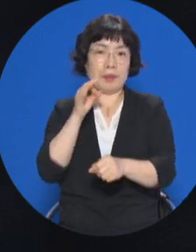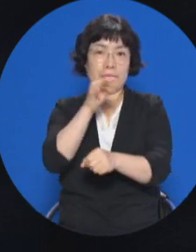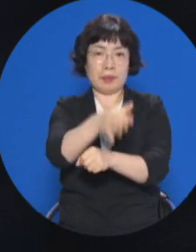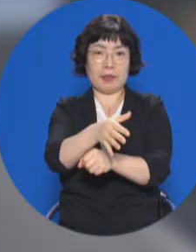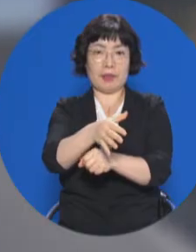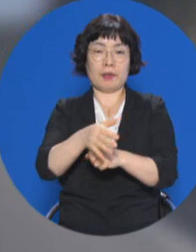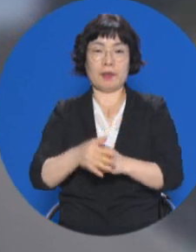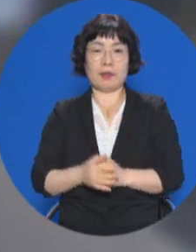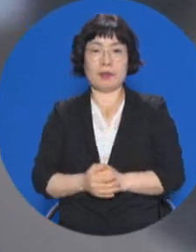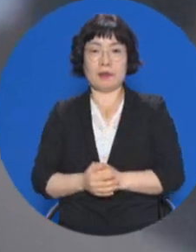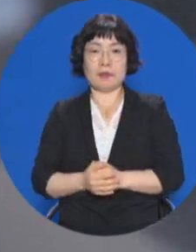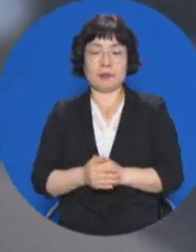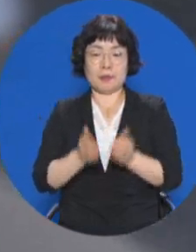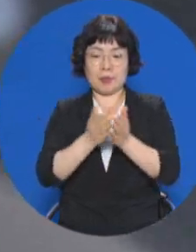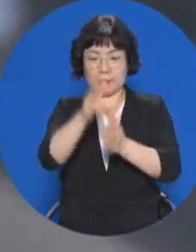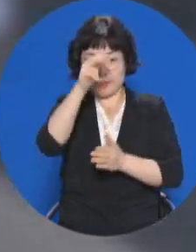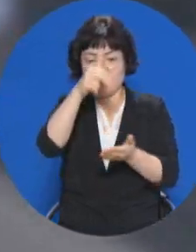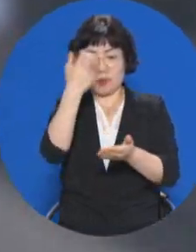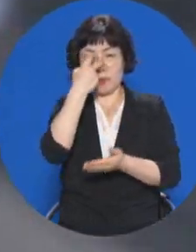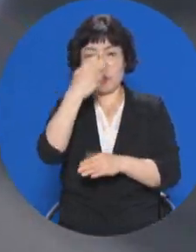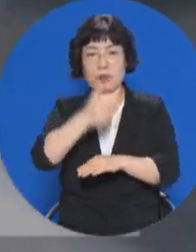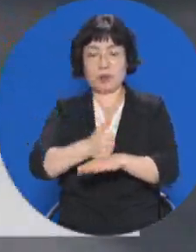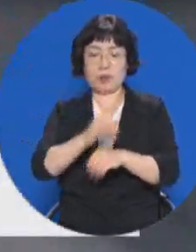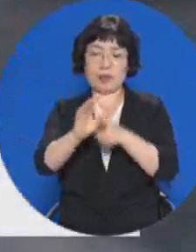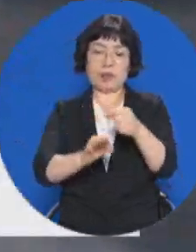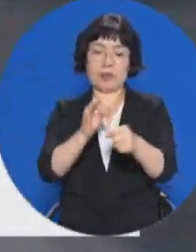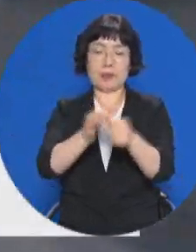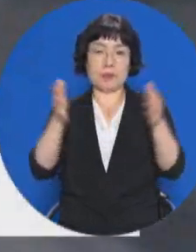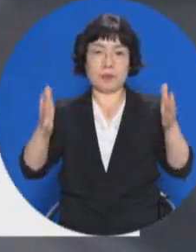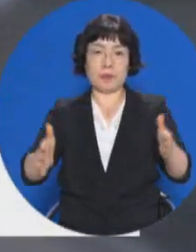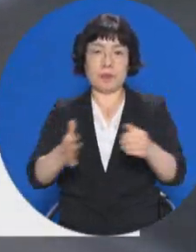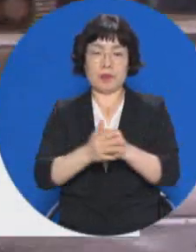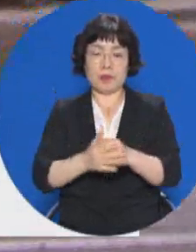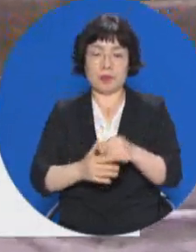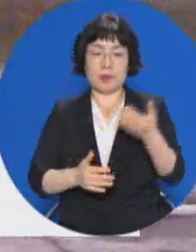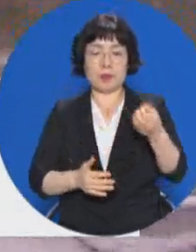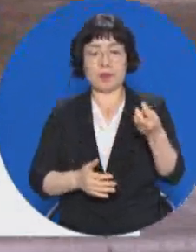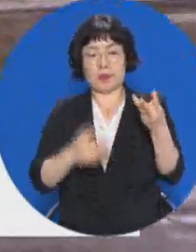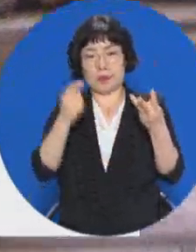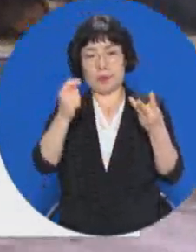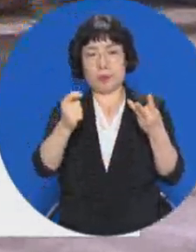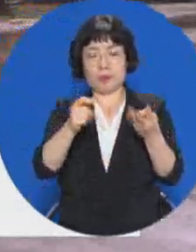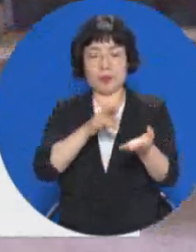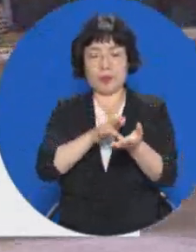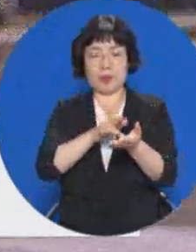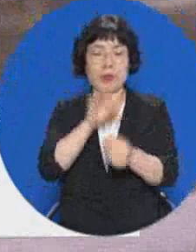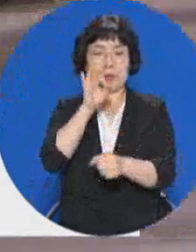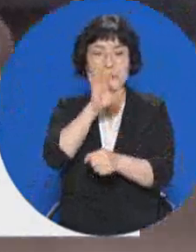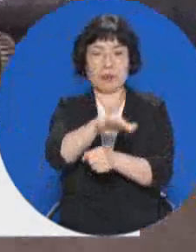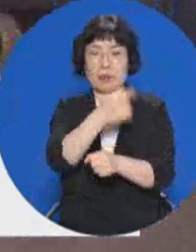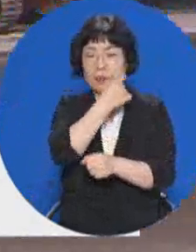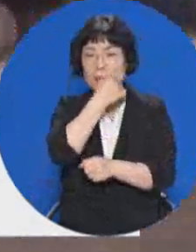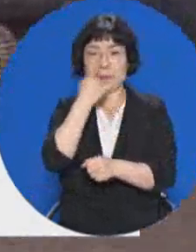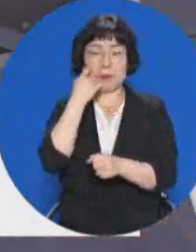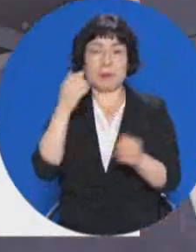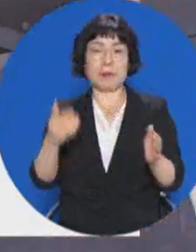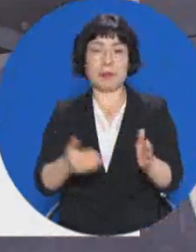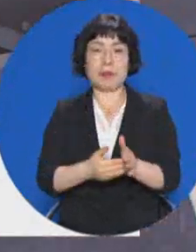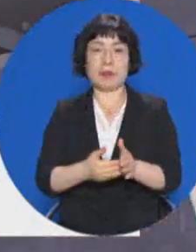샀습니다. 해경의 수사에서도 지난 10년 동안 무려 93톤의 염화칼슘을 구매한 것으로